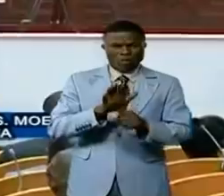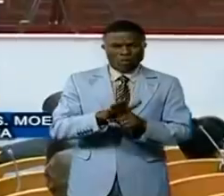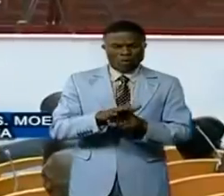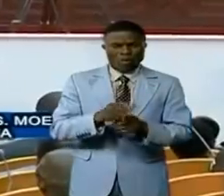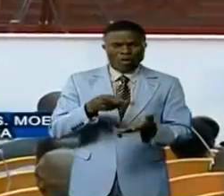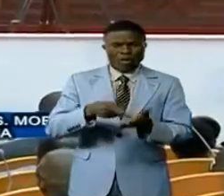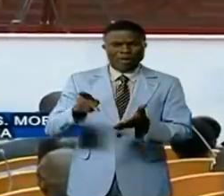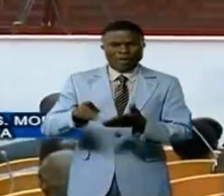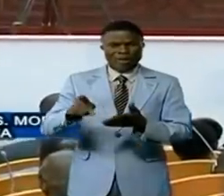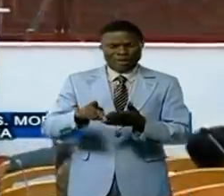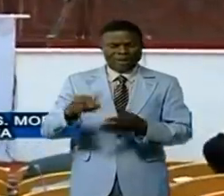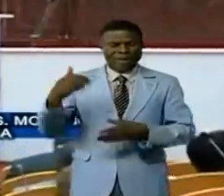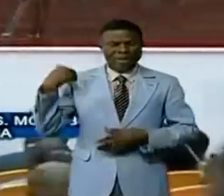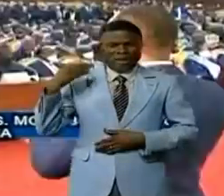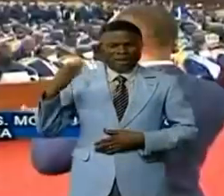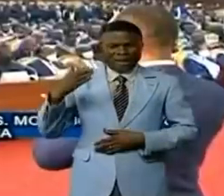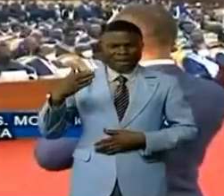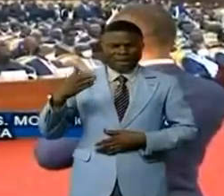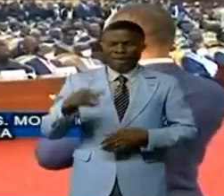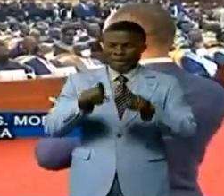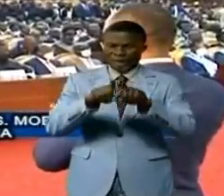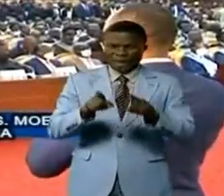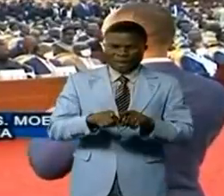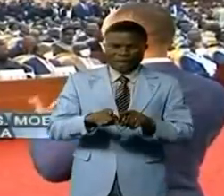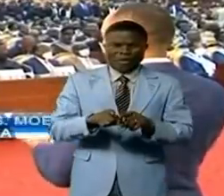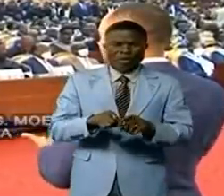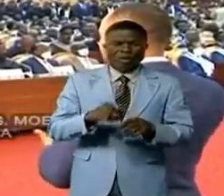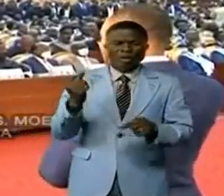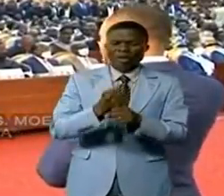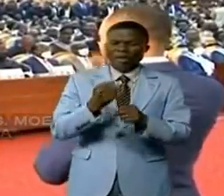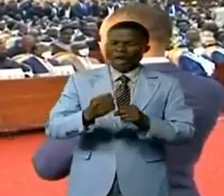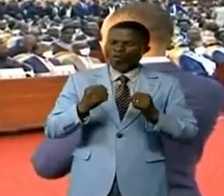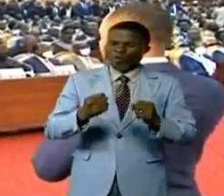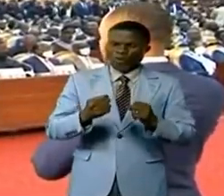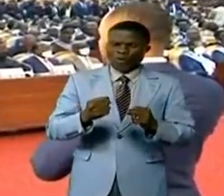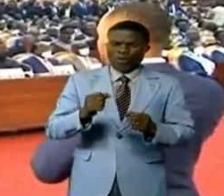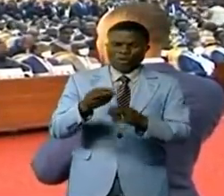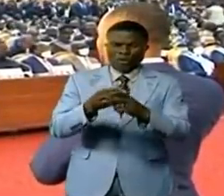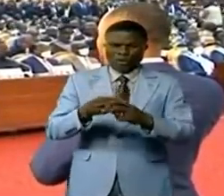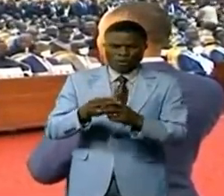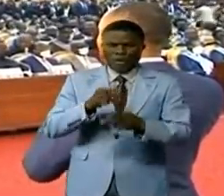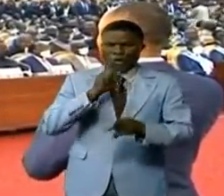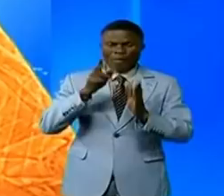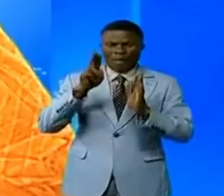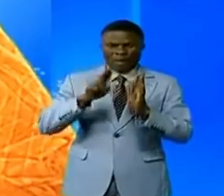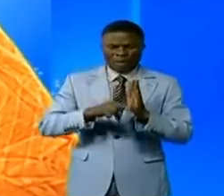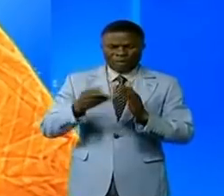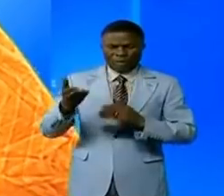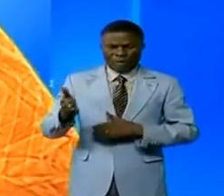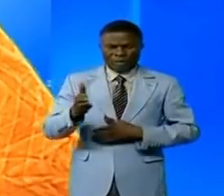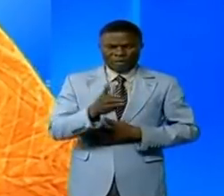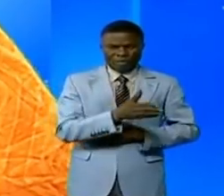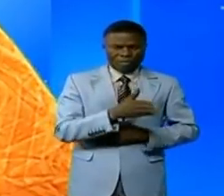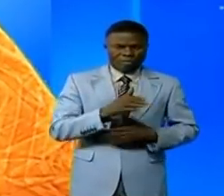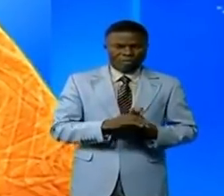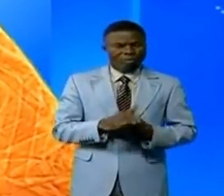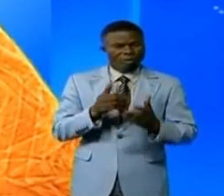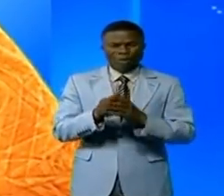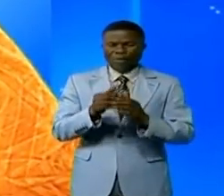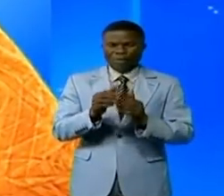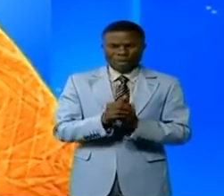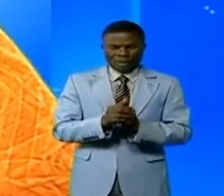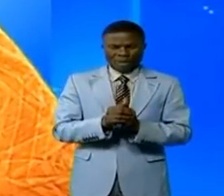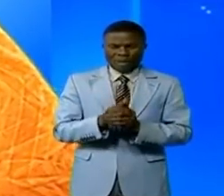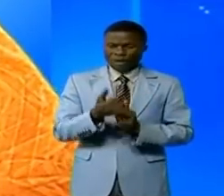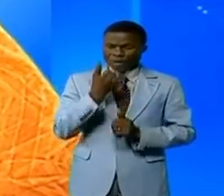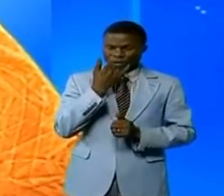d'arriérés législatifs et ne manquera pas de jouer de tout son poids dans les contrôles parlementaires. Veuillez nous excuser pour ces petits